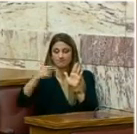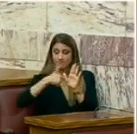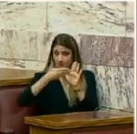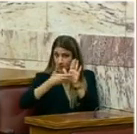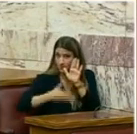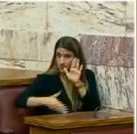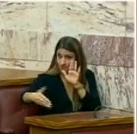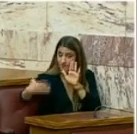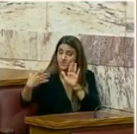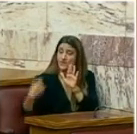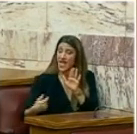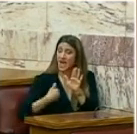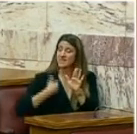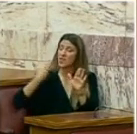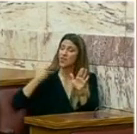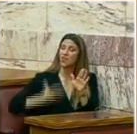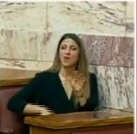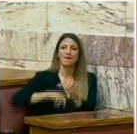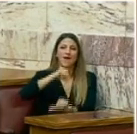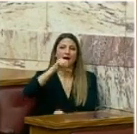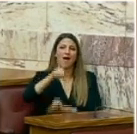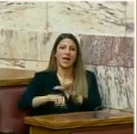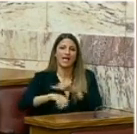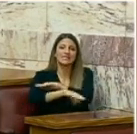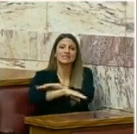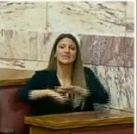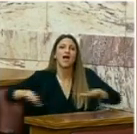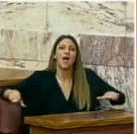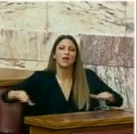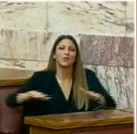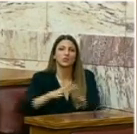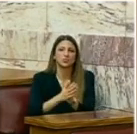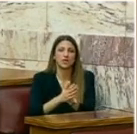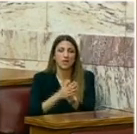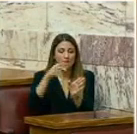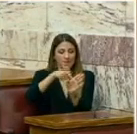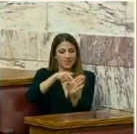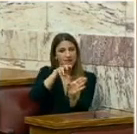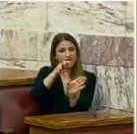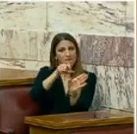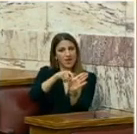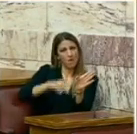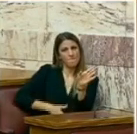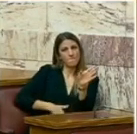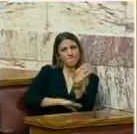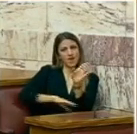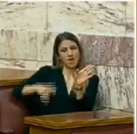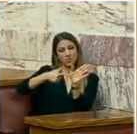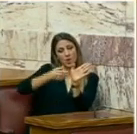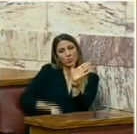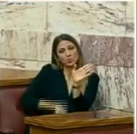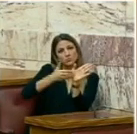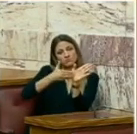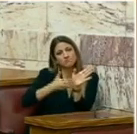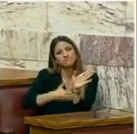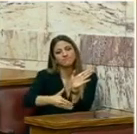ισχυρή πολιτική βούληση να τελειώνουμε με το απόστημα της διαφθοράς στην υγεία.